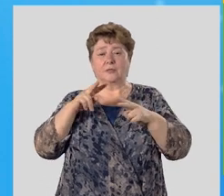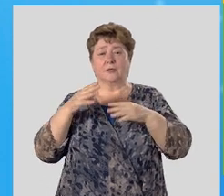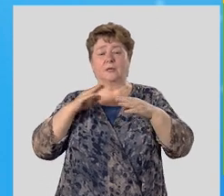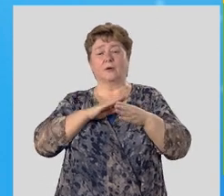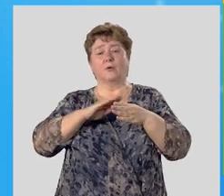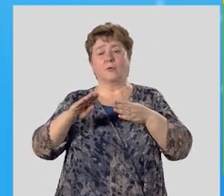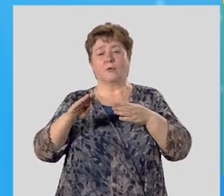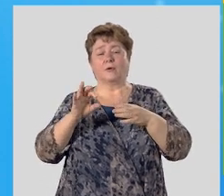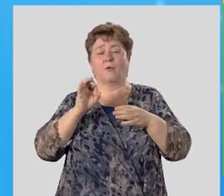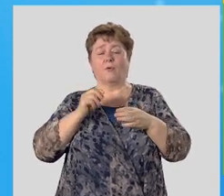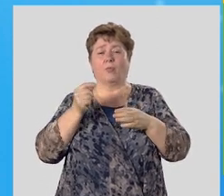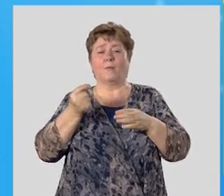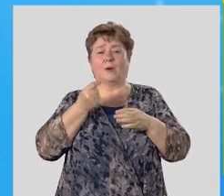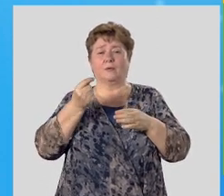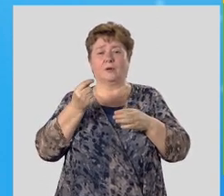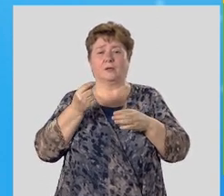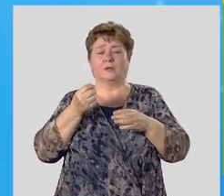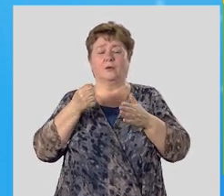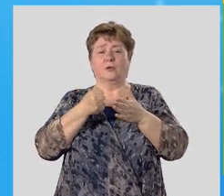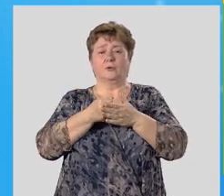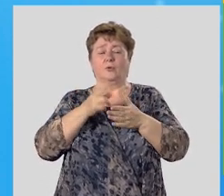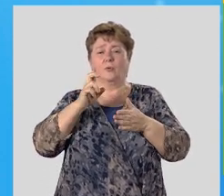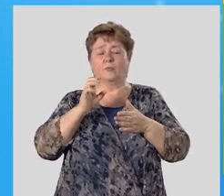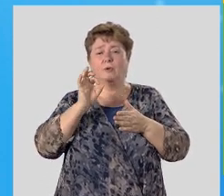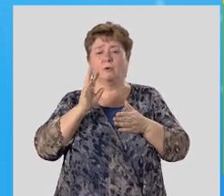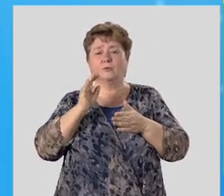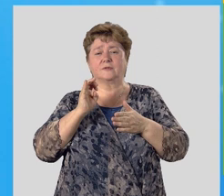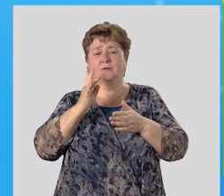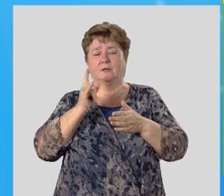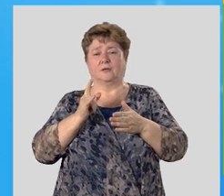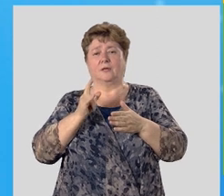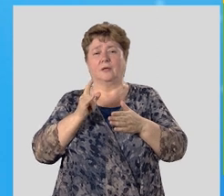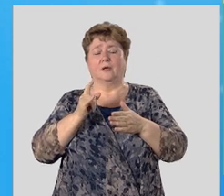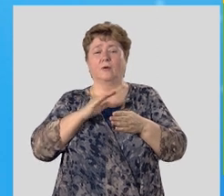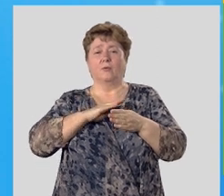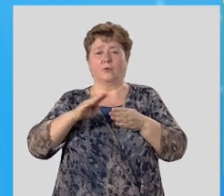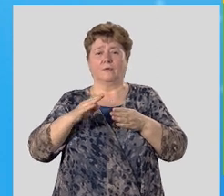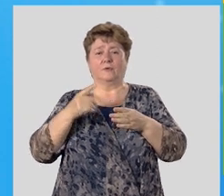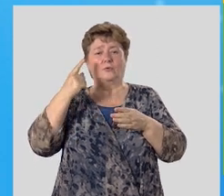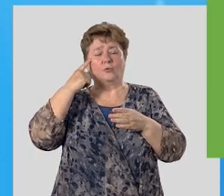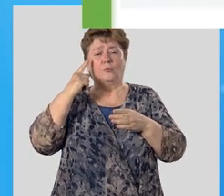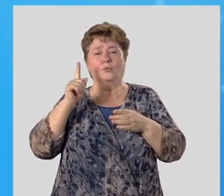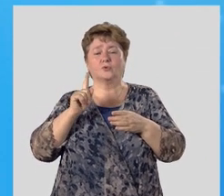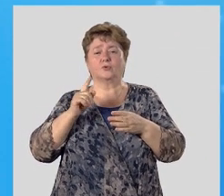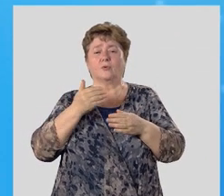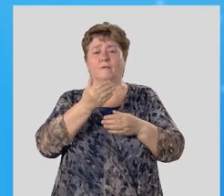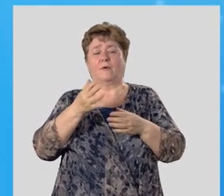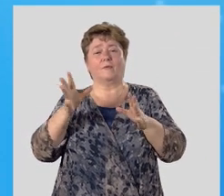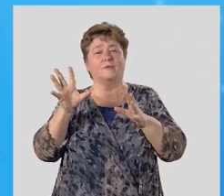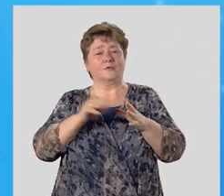жизни от молекулярно-генетического до биосферного уровня. Надеюсь, вам все